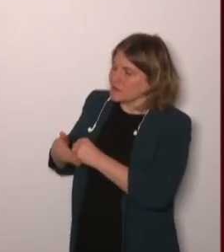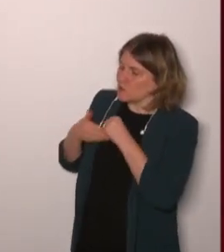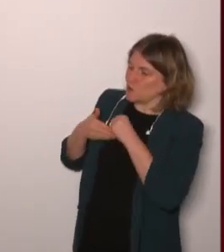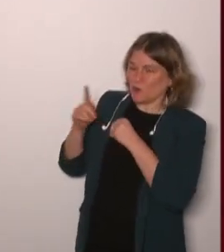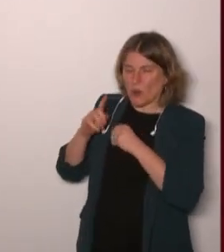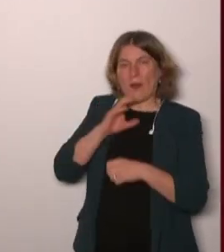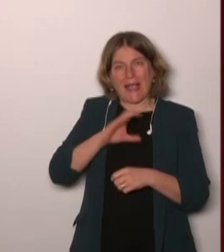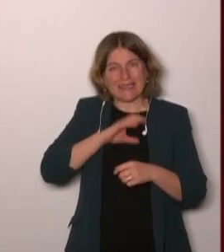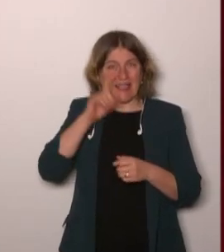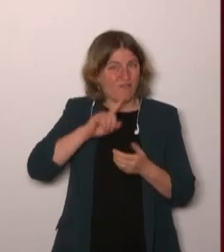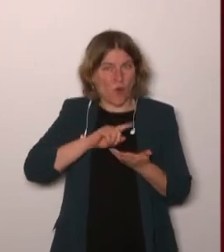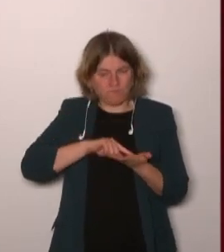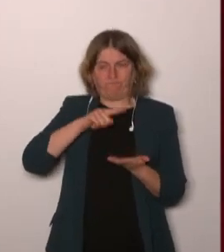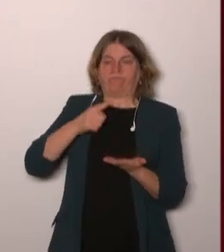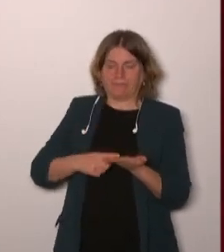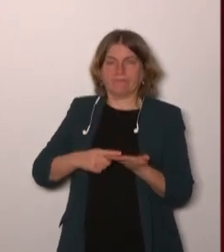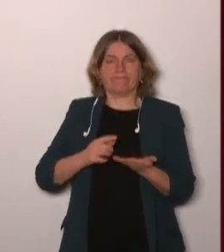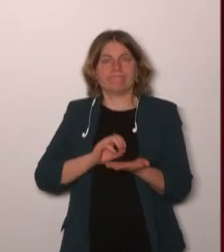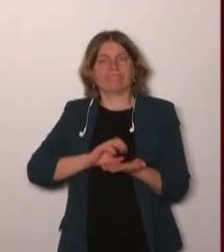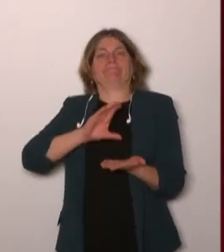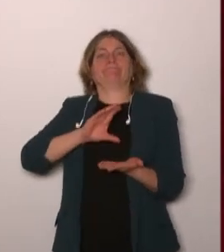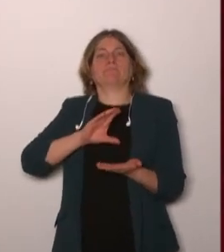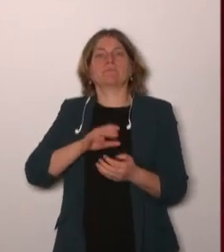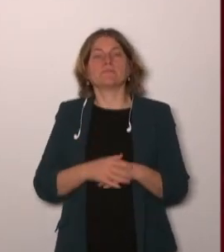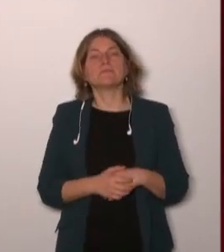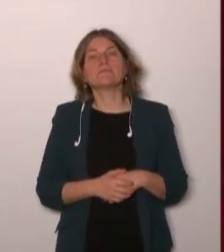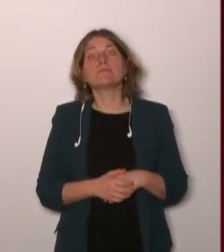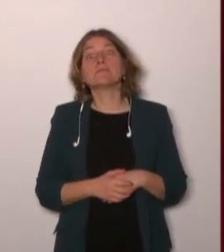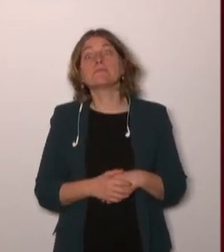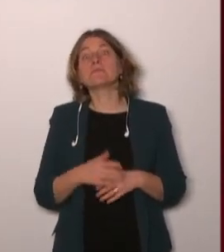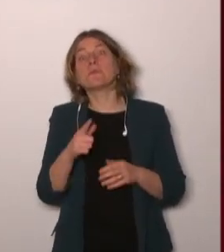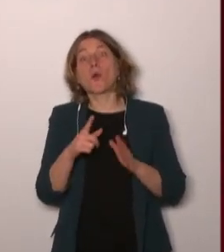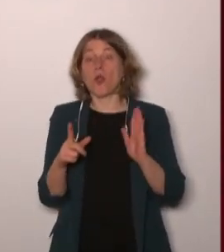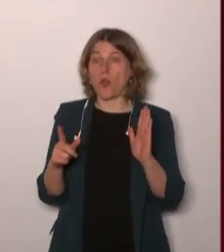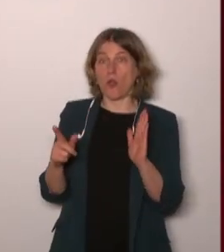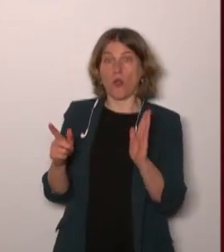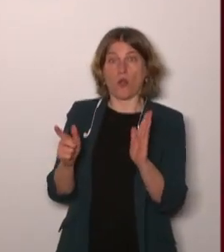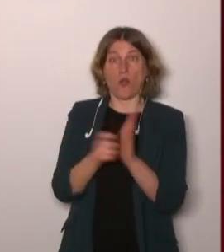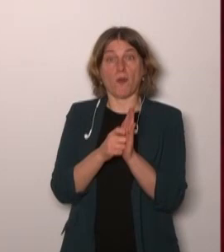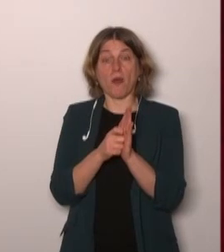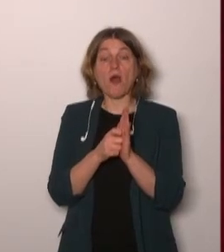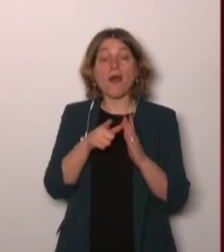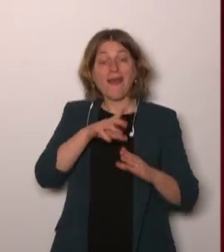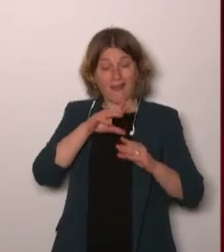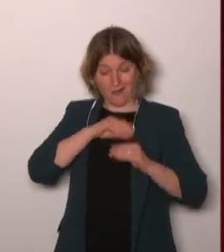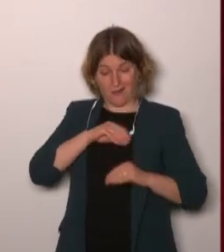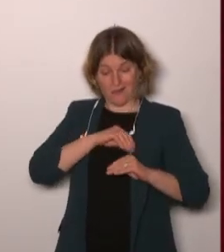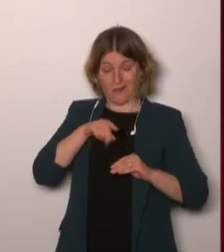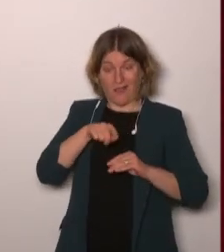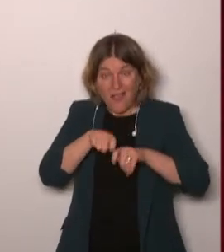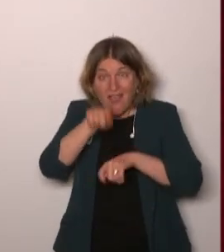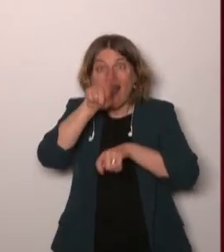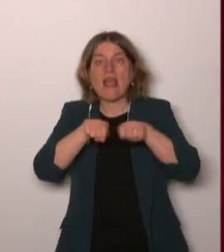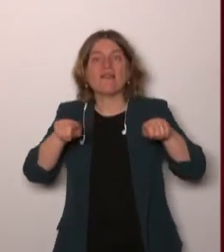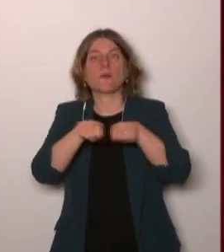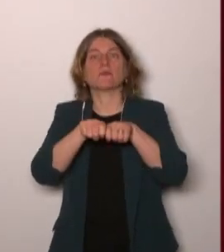le prisme de lecture au moment de l'évaluation de ces de ces essais pour permettre à des